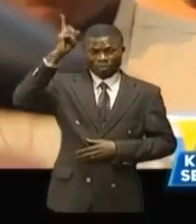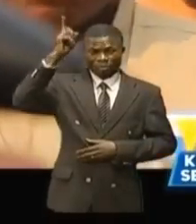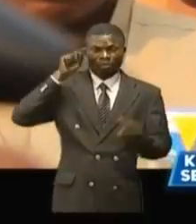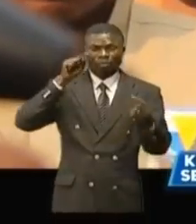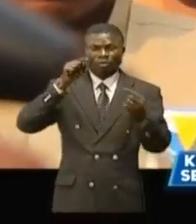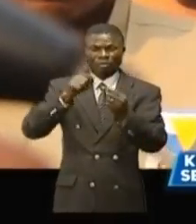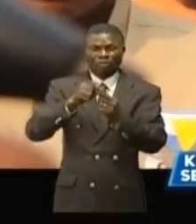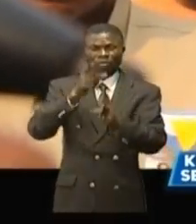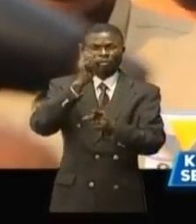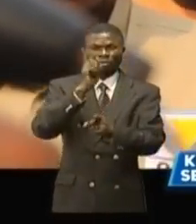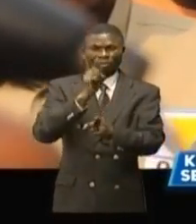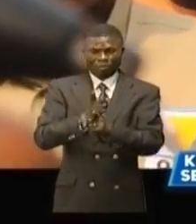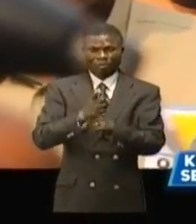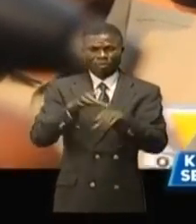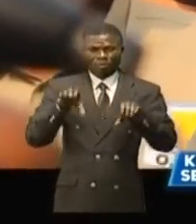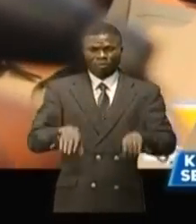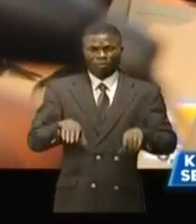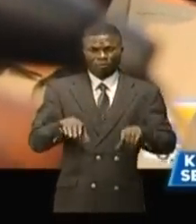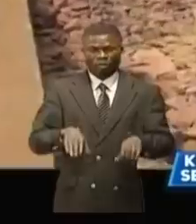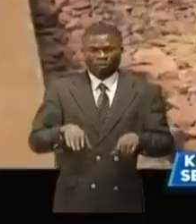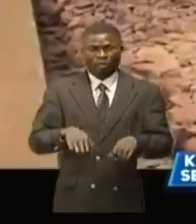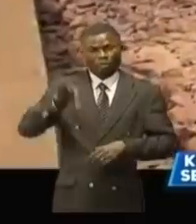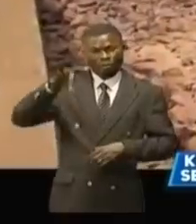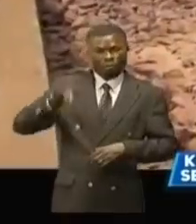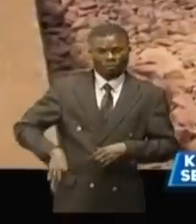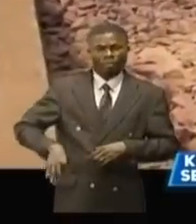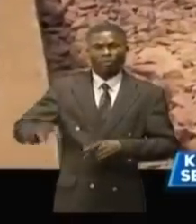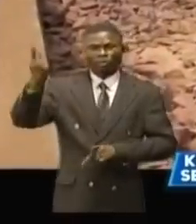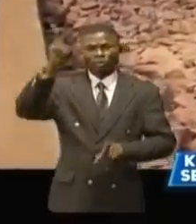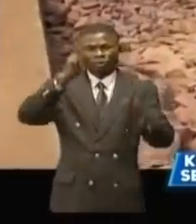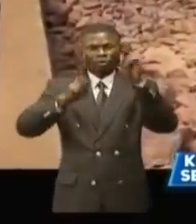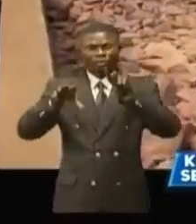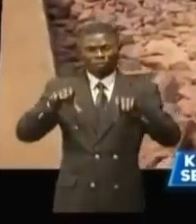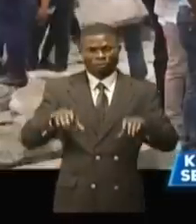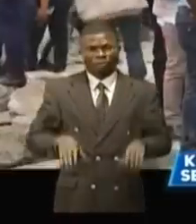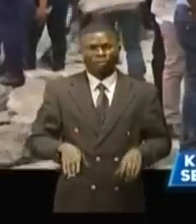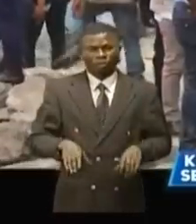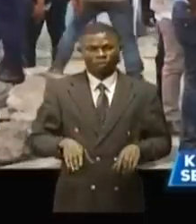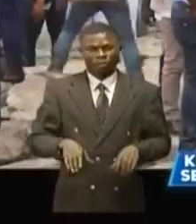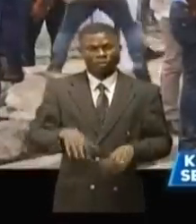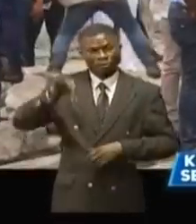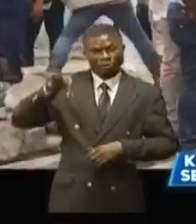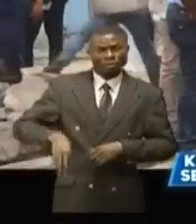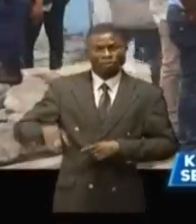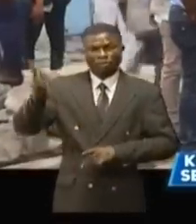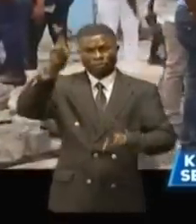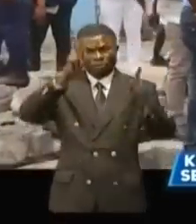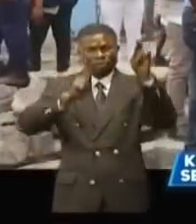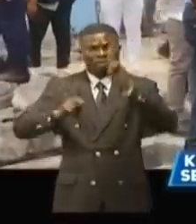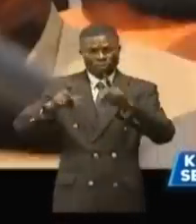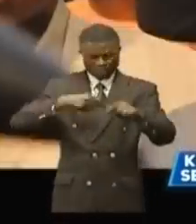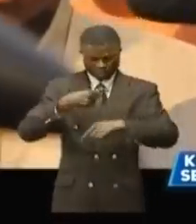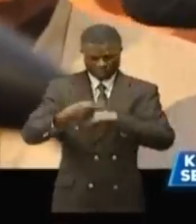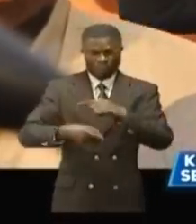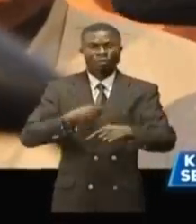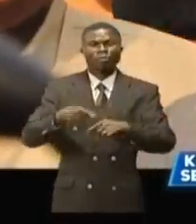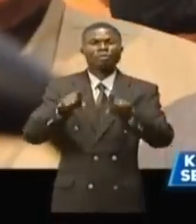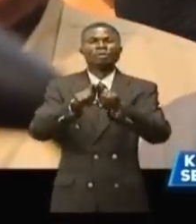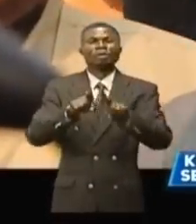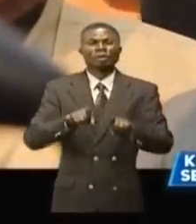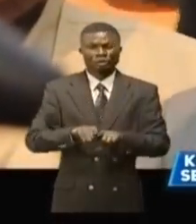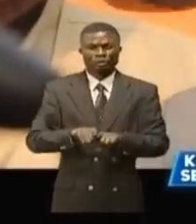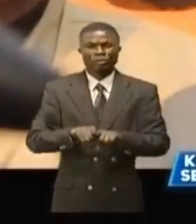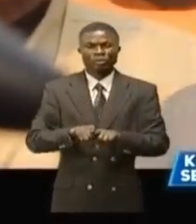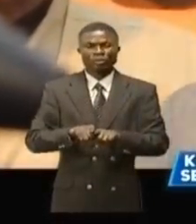objectifs le bien-être de la population. Vous savez que le bien-être de cette population passe aussi